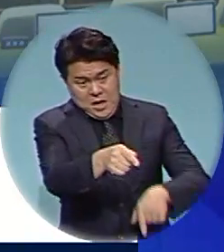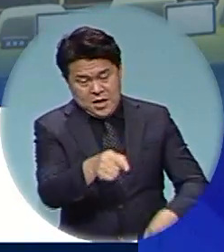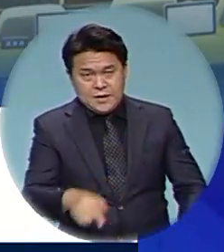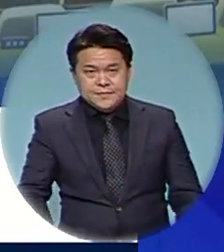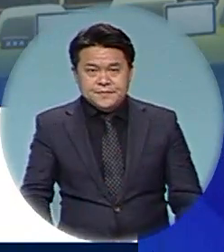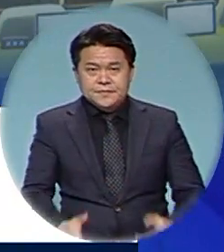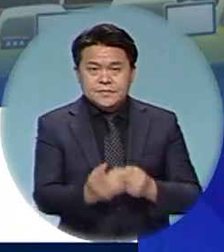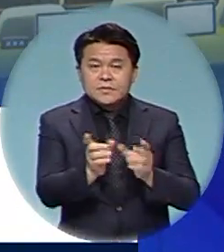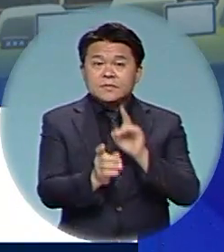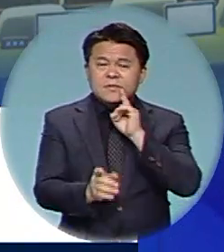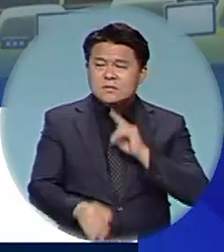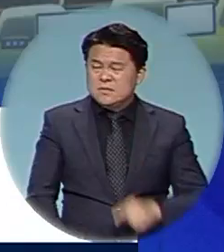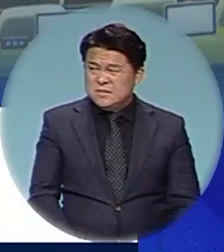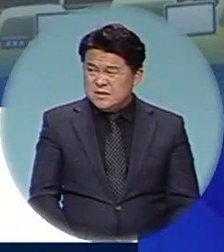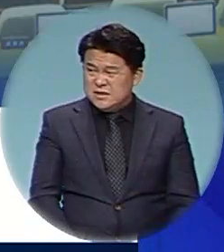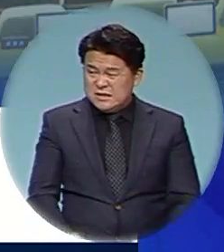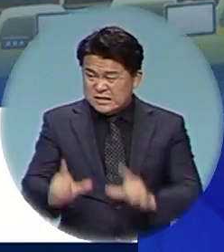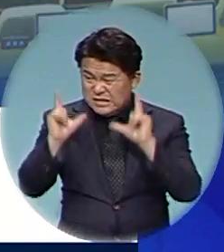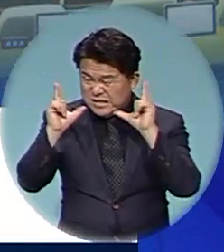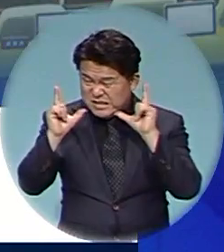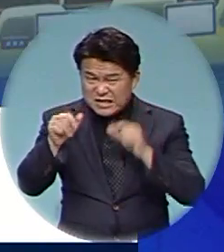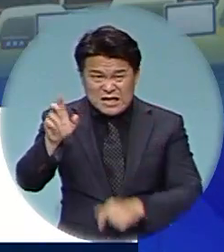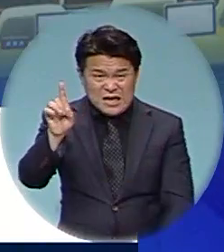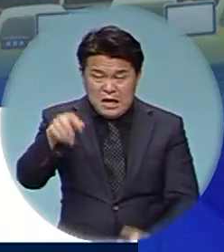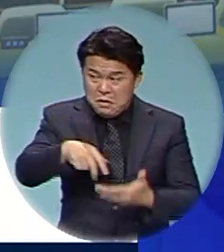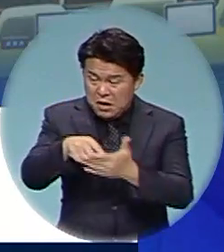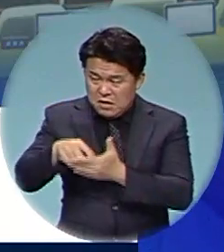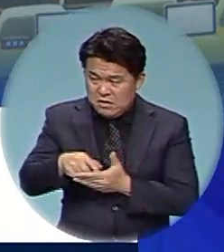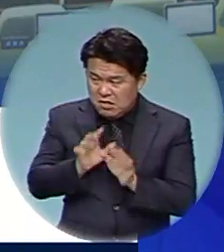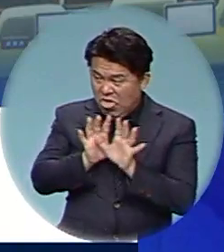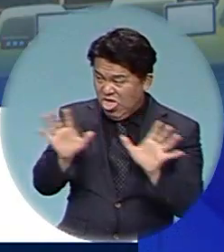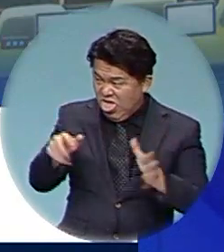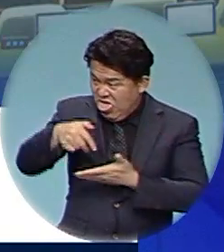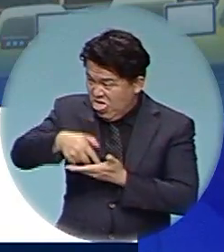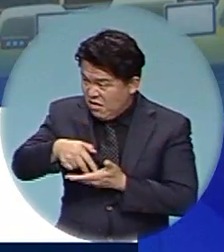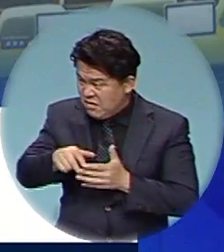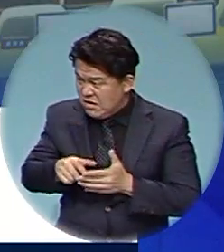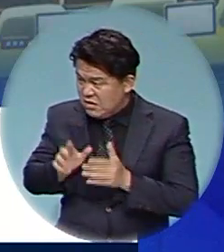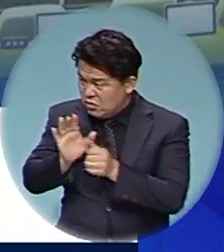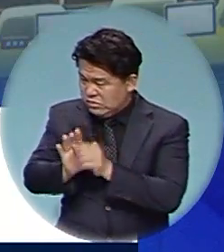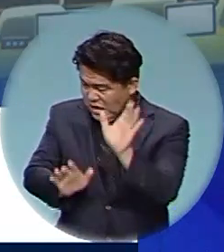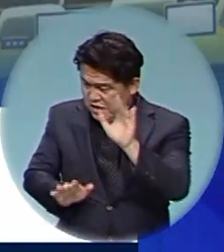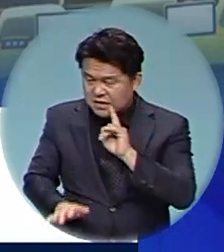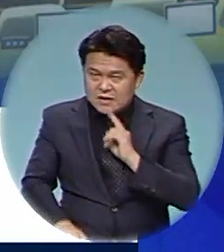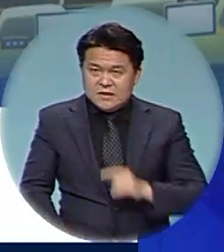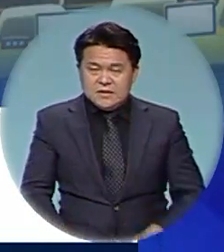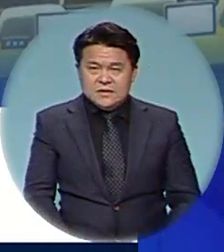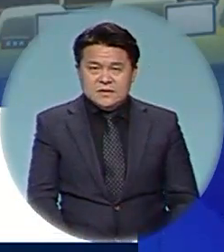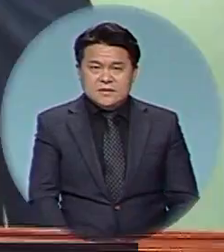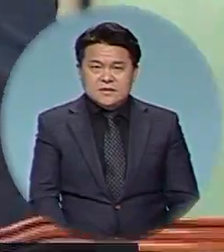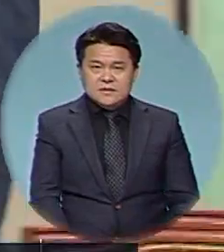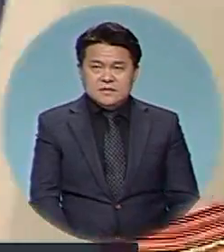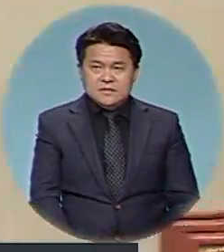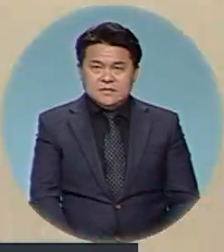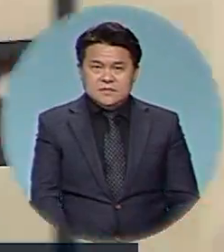촉구했는데 통합당은 들러리 서지는 않겠다는 뜻을 분명히 밝혔습니다. 김수영 기자입니다.